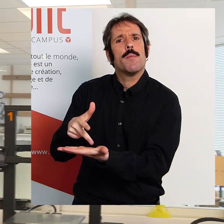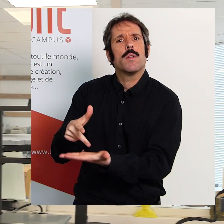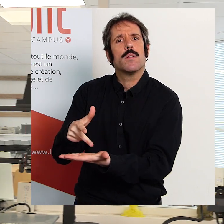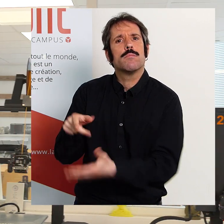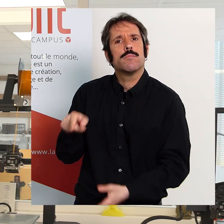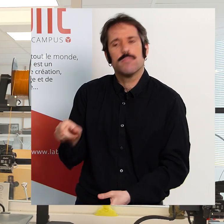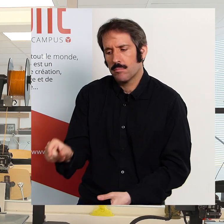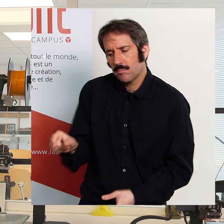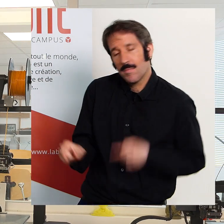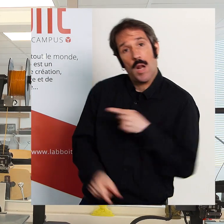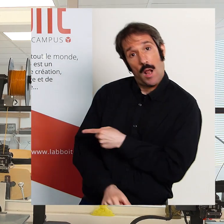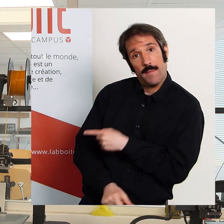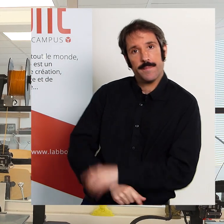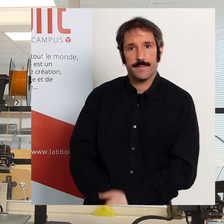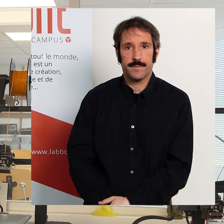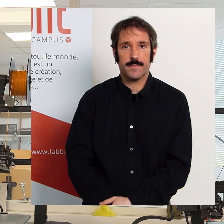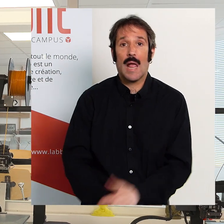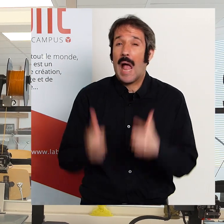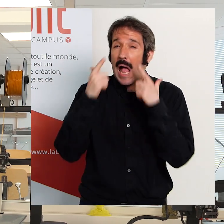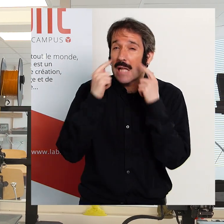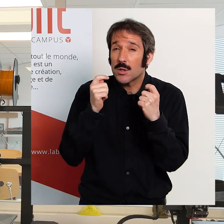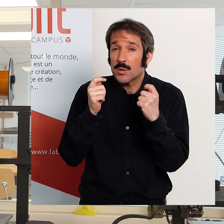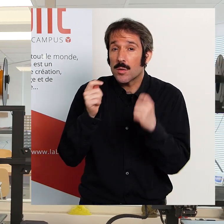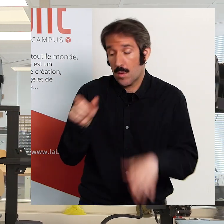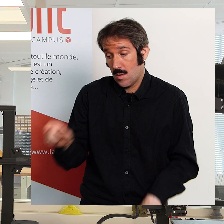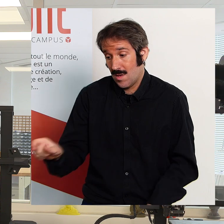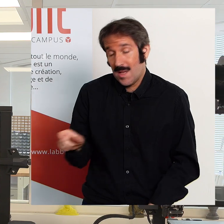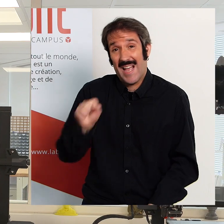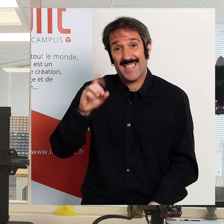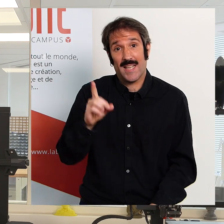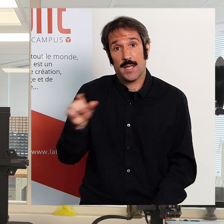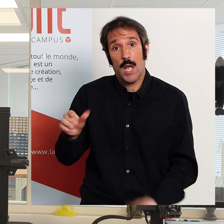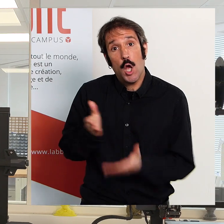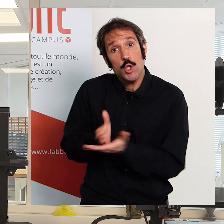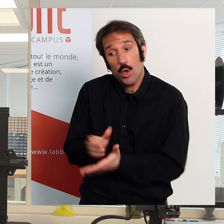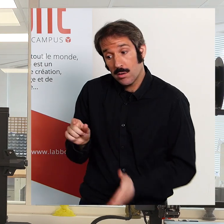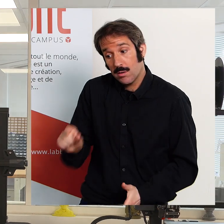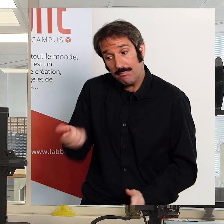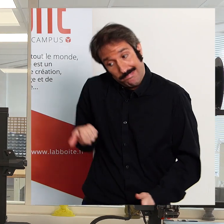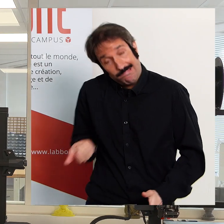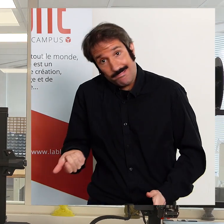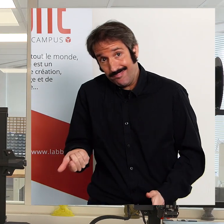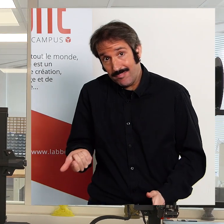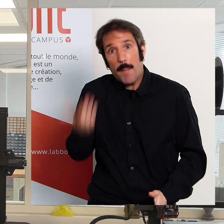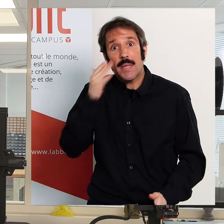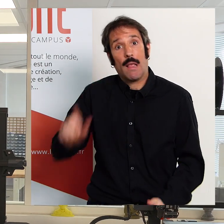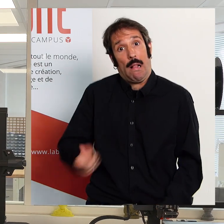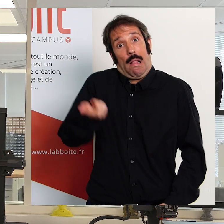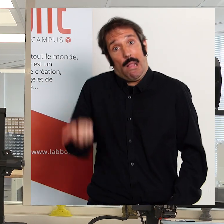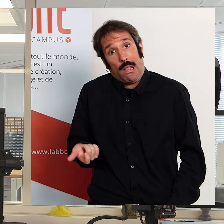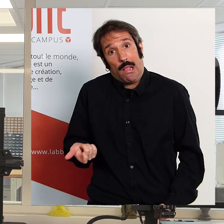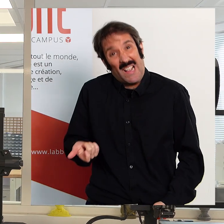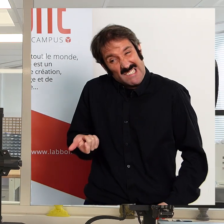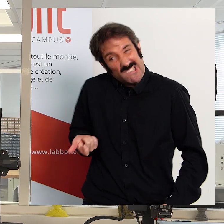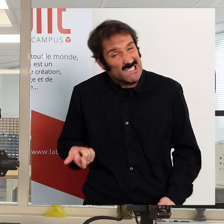l'imprimante, l'emplacement est ici. Faites attention quand vous récupérez la carte SD au sens de la carte. Si vous la mettez dans le